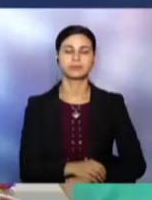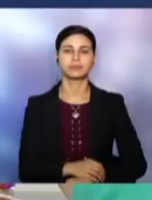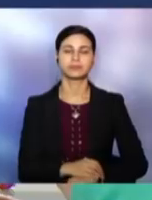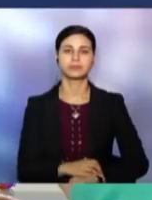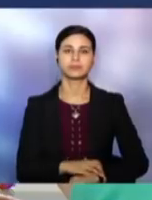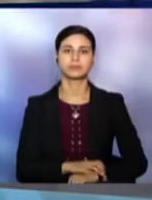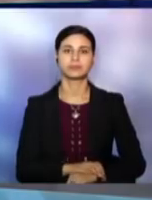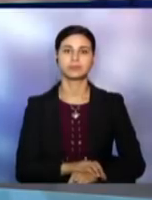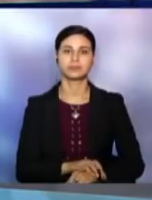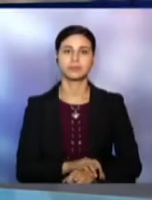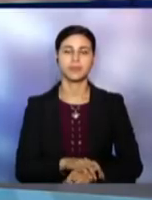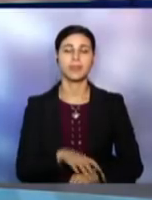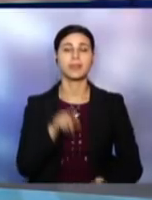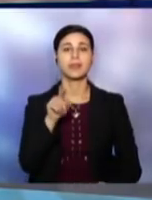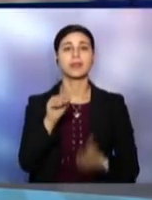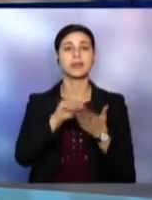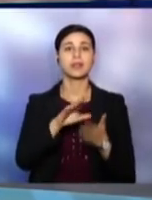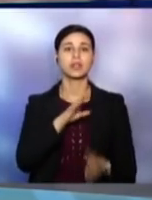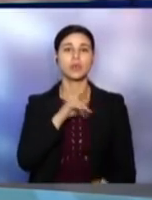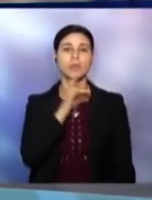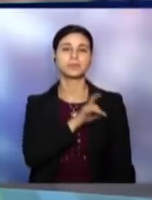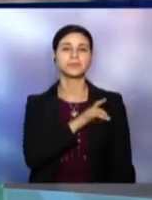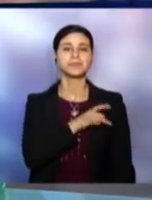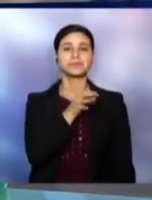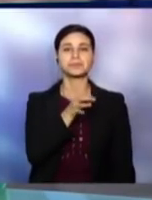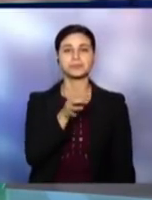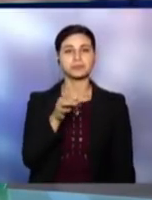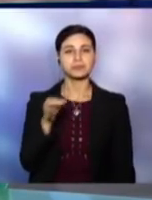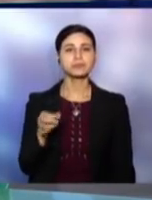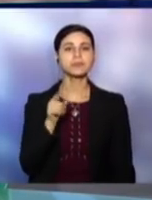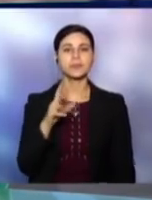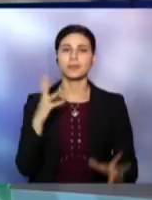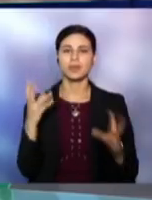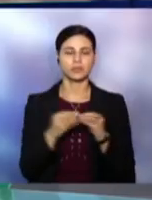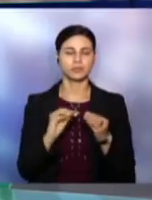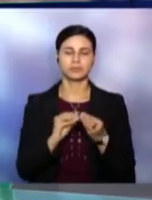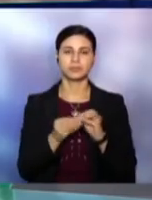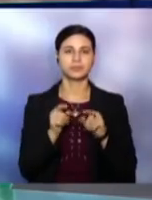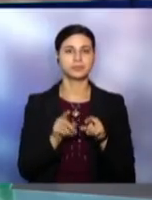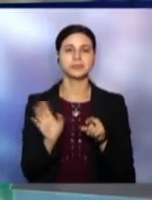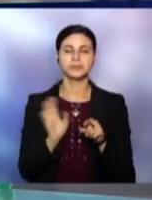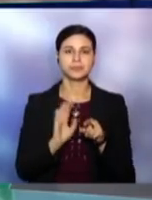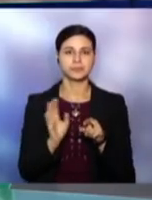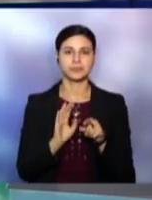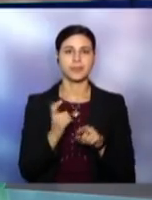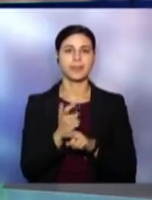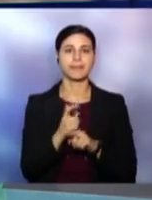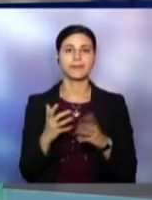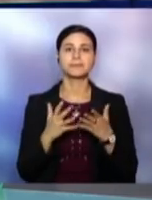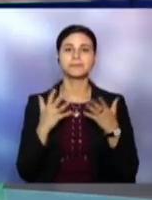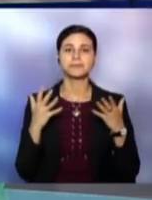პირველი ლეიკოციტი ის მაჩვენებელი, რომელიც თქვენ აღნიშნეთ, არ წარმოადგენს საერთოდ პრობლემას, არ არის პრობლემური, ძალიან